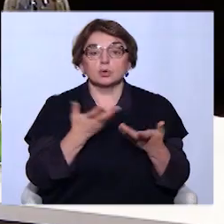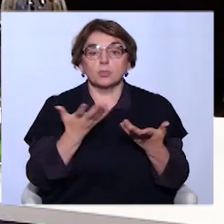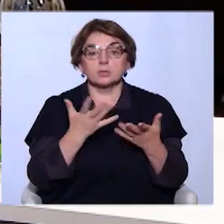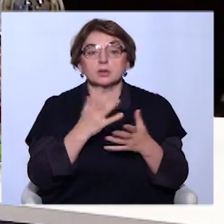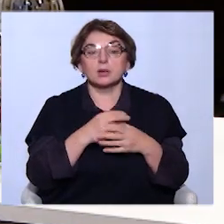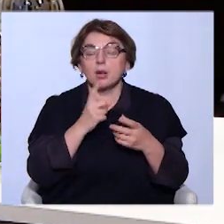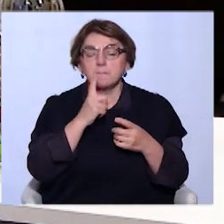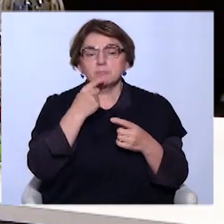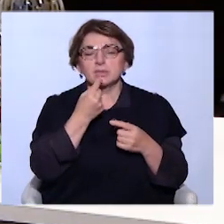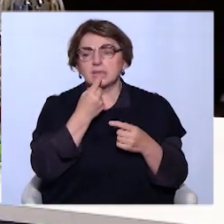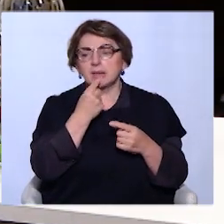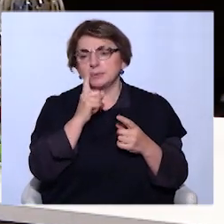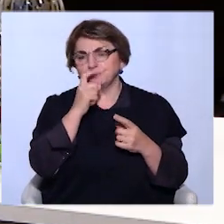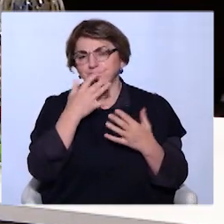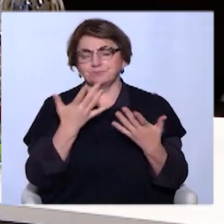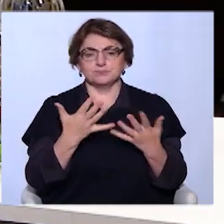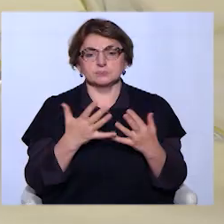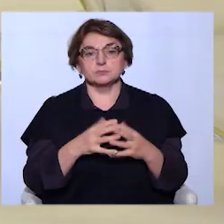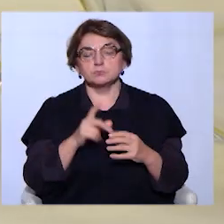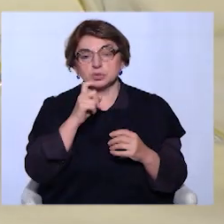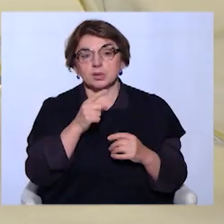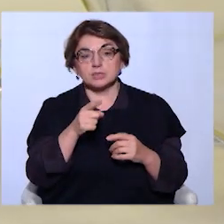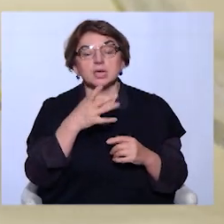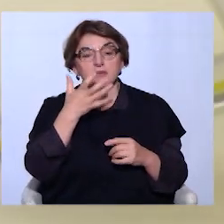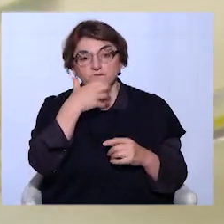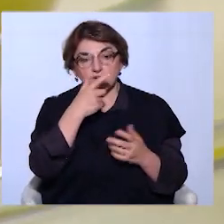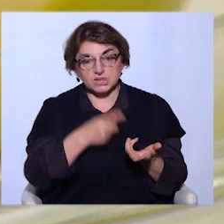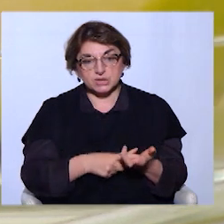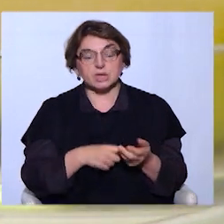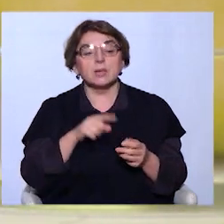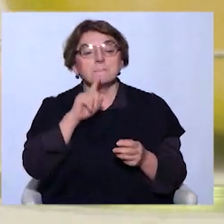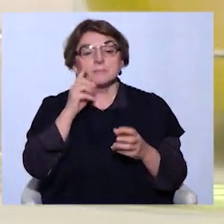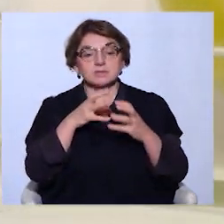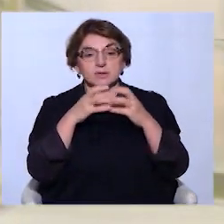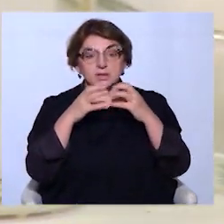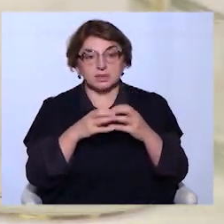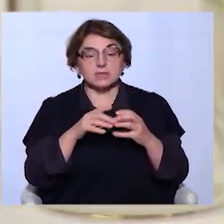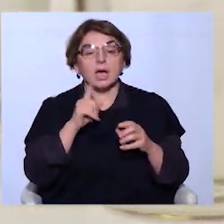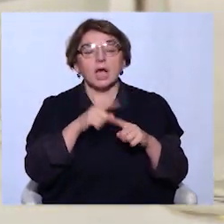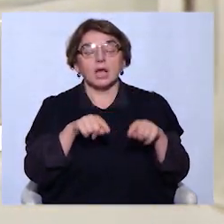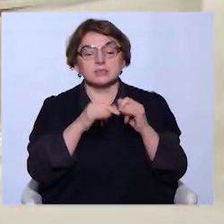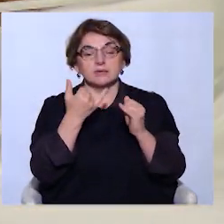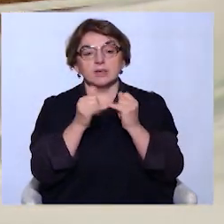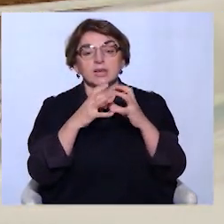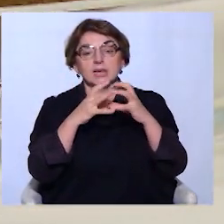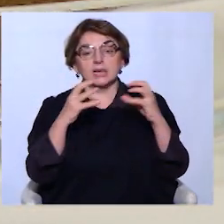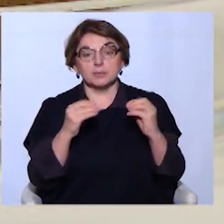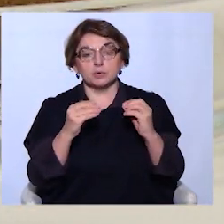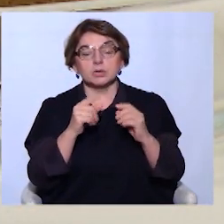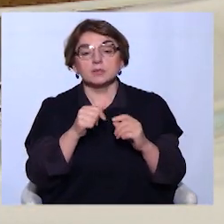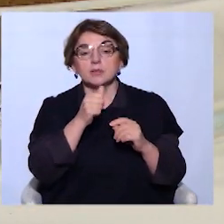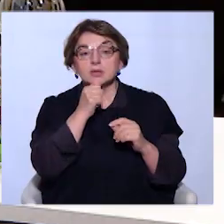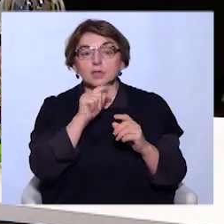რომლებსაც აქვთ მომჟავო არომატი. ეს არის ვაშლი, კივი და ლიმონი. ნახოთ ექსპერიმენტული